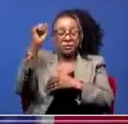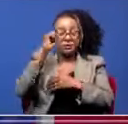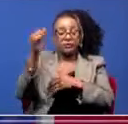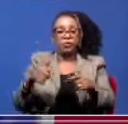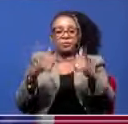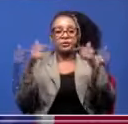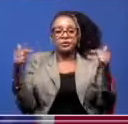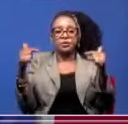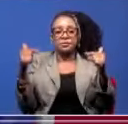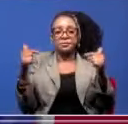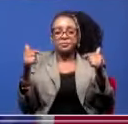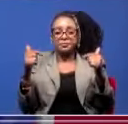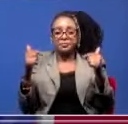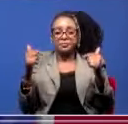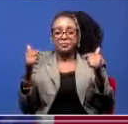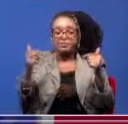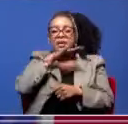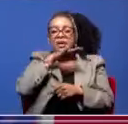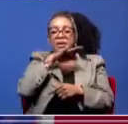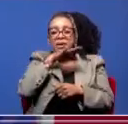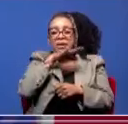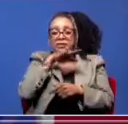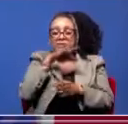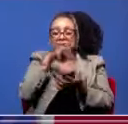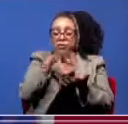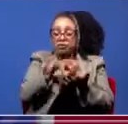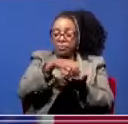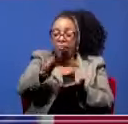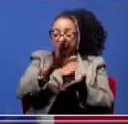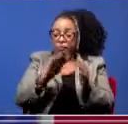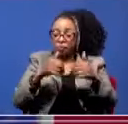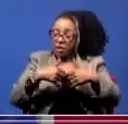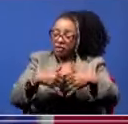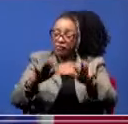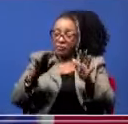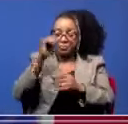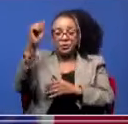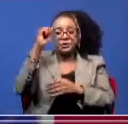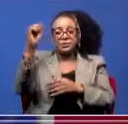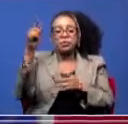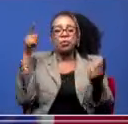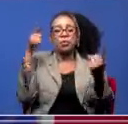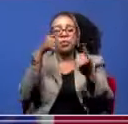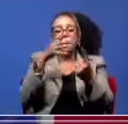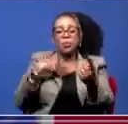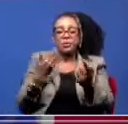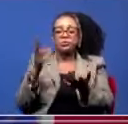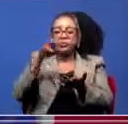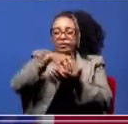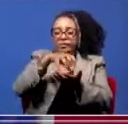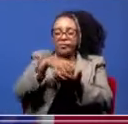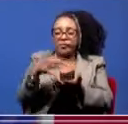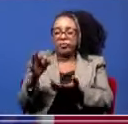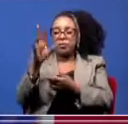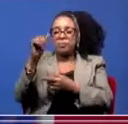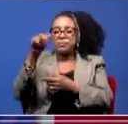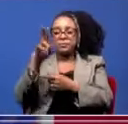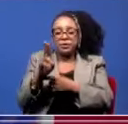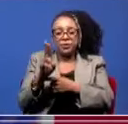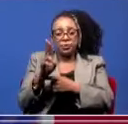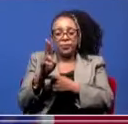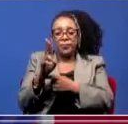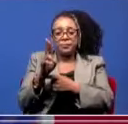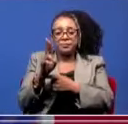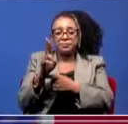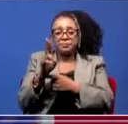ya kiongozi wa Azimio Raila Odinga kuachana na siasa za humu nchini kwa lengo la kuwania nafasi ya wenyekiti wa tume ya umoja wa